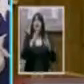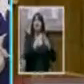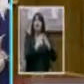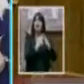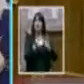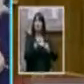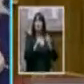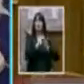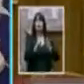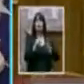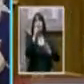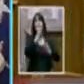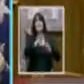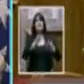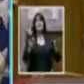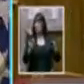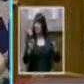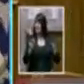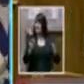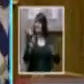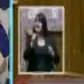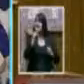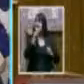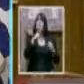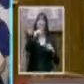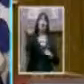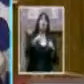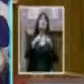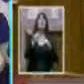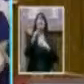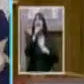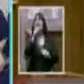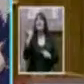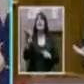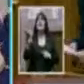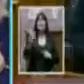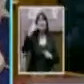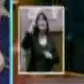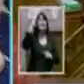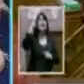ένα ωραίο μυθιστόρημα, που έχει γράψει η γιαγιά του, η Πινόρπη Δέλτα, ο Τρελαντώνης.